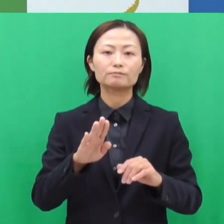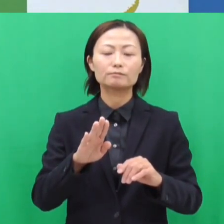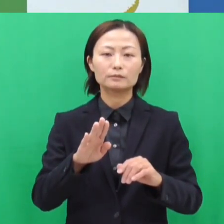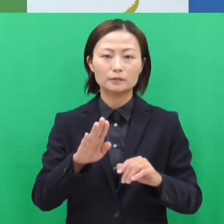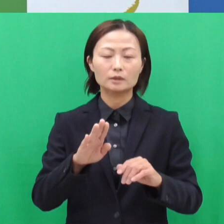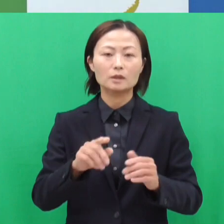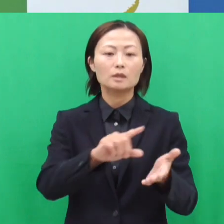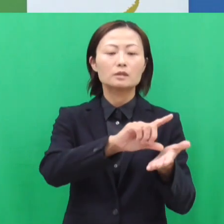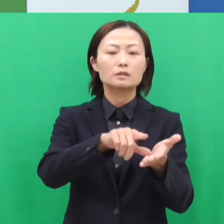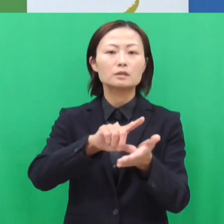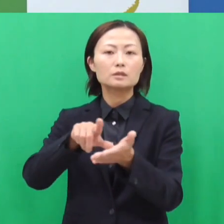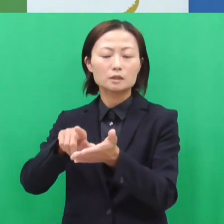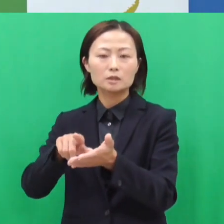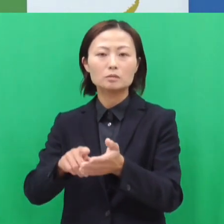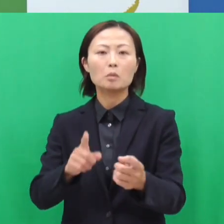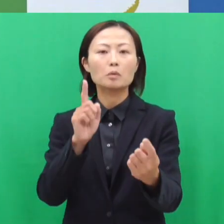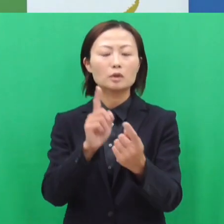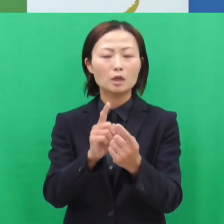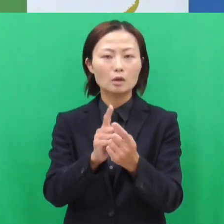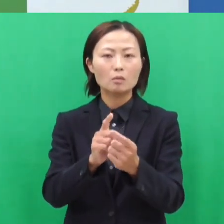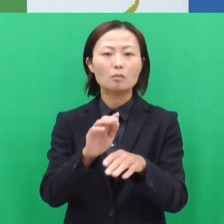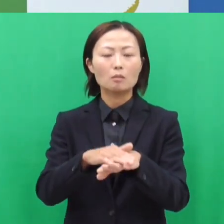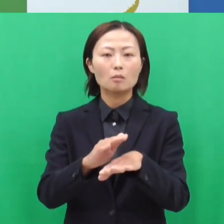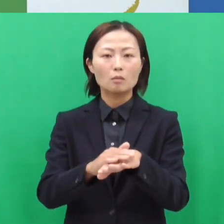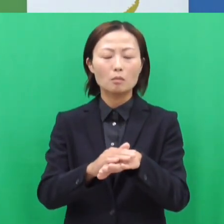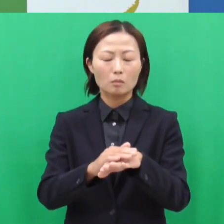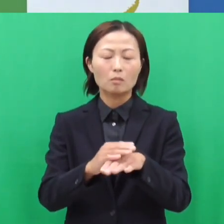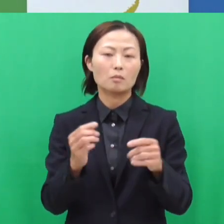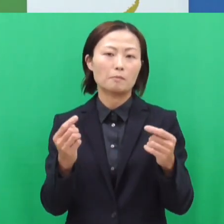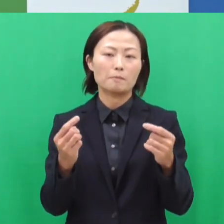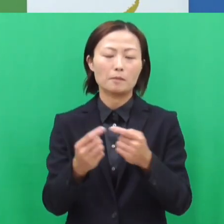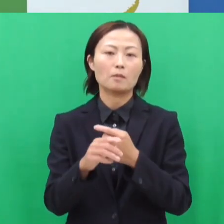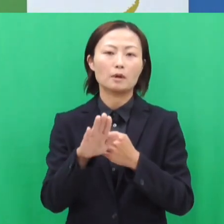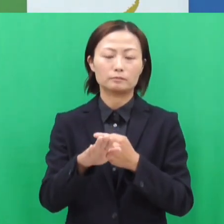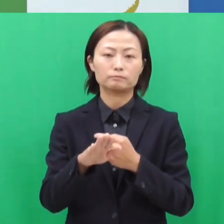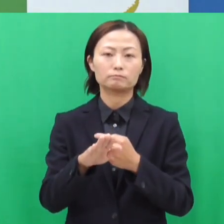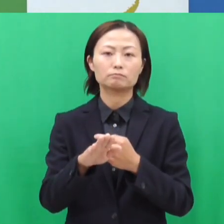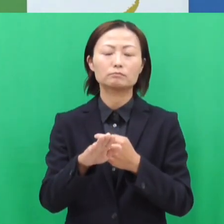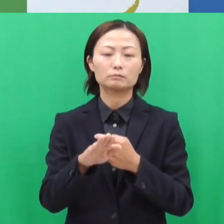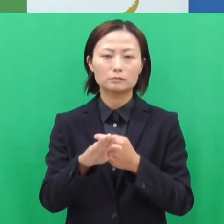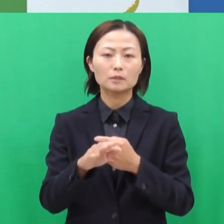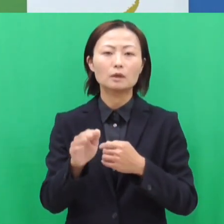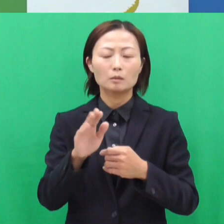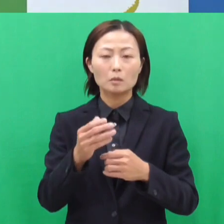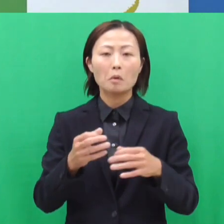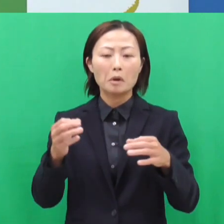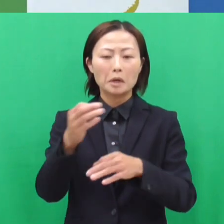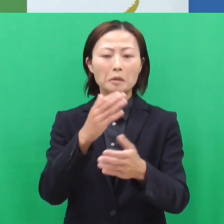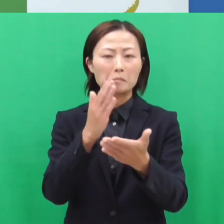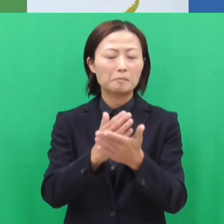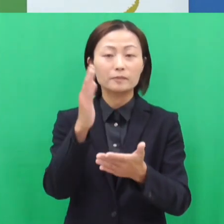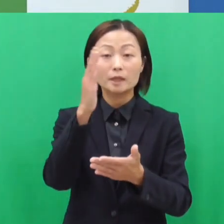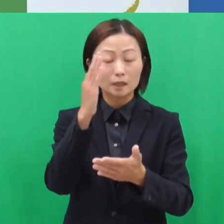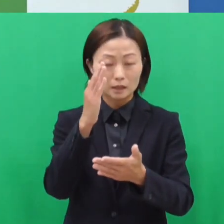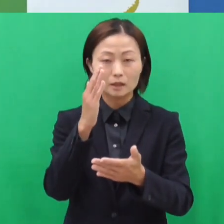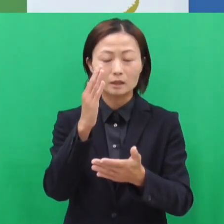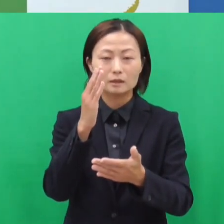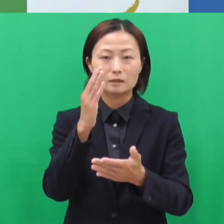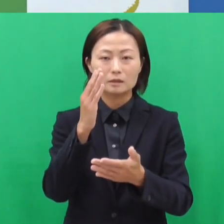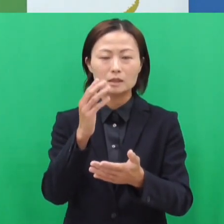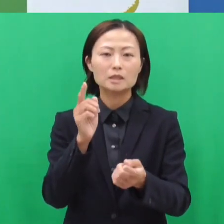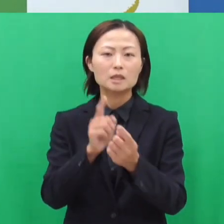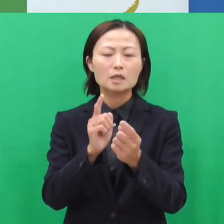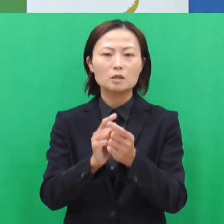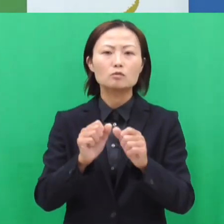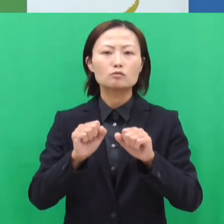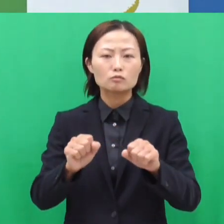都道府県の対応というものを一部変更になっておりますが基本的にはですねできるだけ社会経済活動を回しながら対策を取っていくという